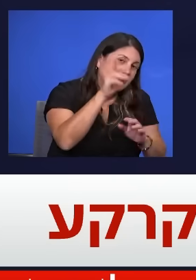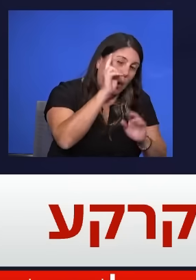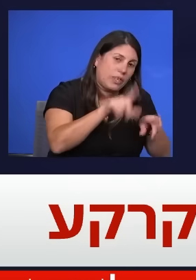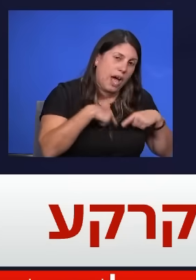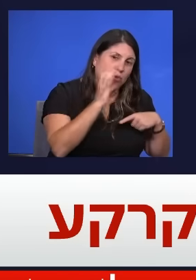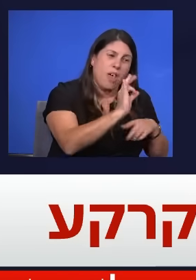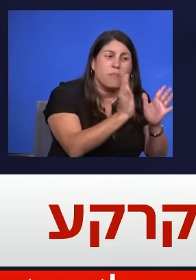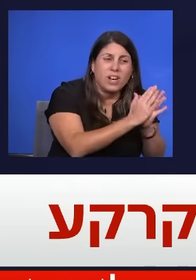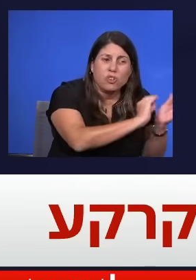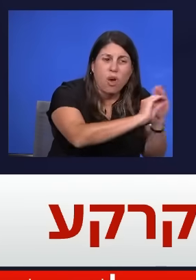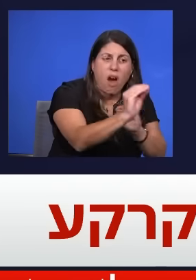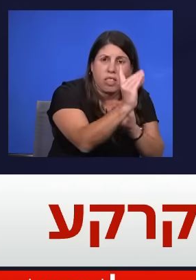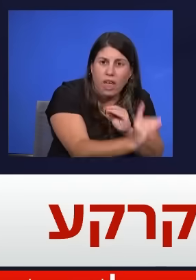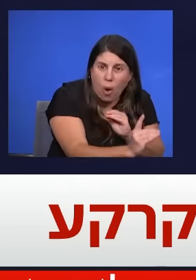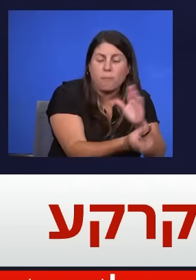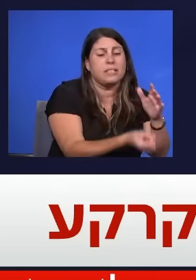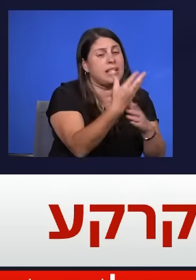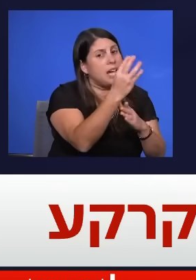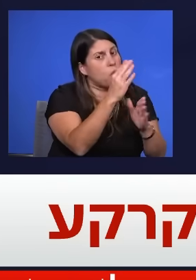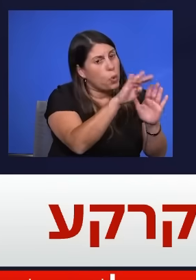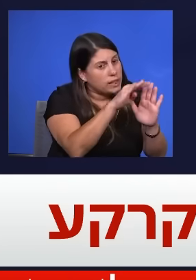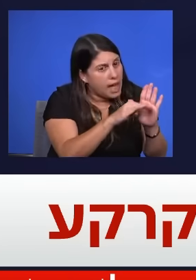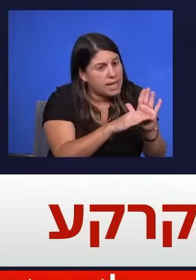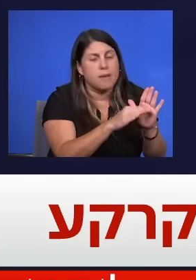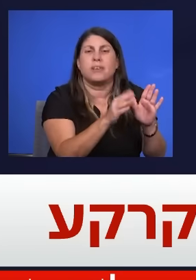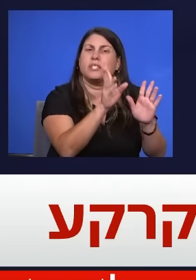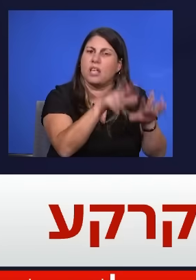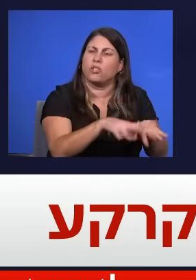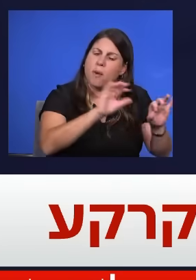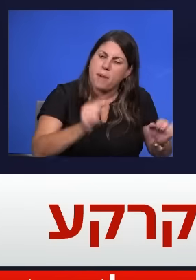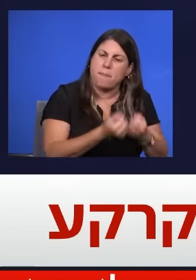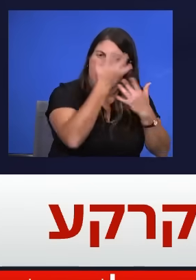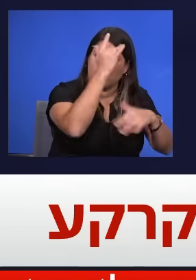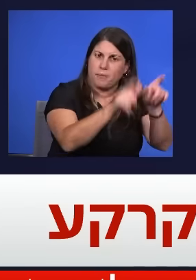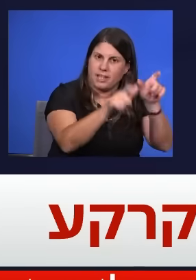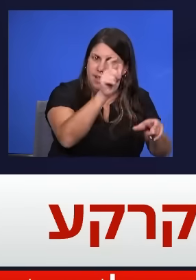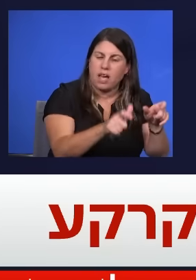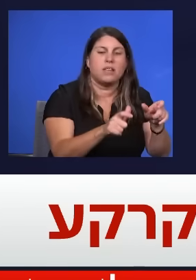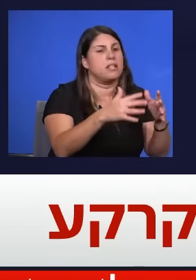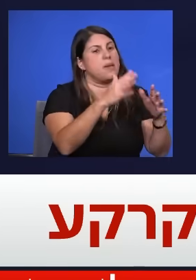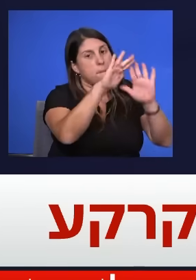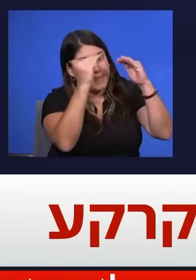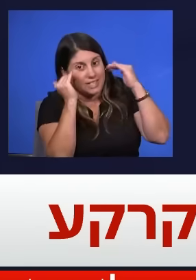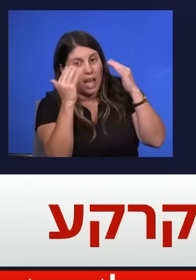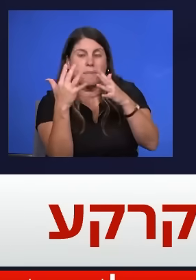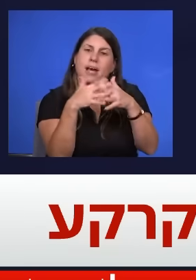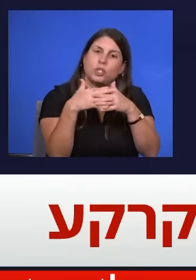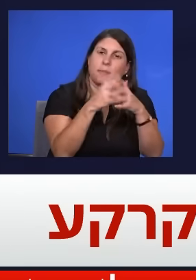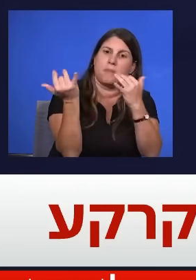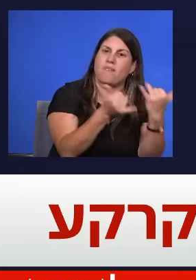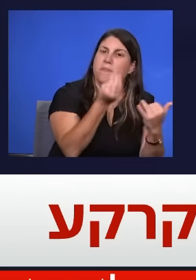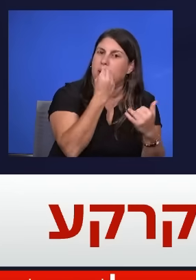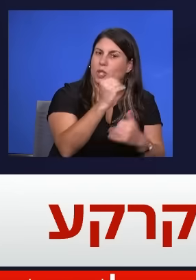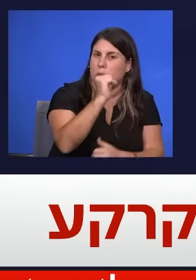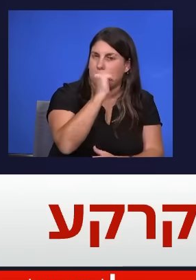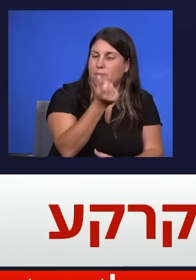תנאים, יצרנו תנאים, יצרנו שם מאמץ הומניטרי רחב עם מצרים, עם ארצות הברית, מכניסים מזון, מים, תרופות. אנחנו נמשיך